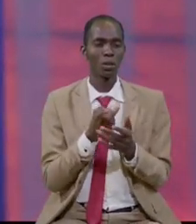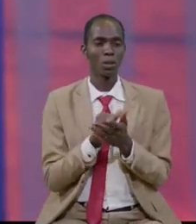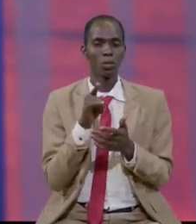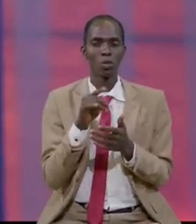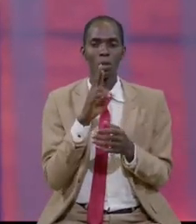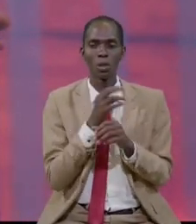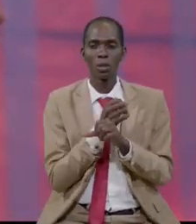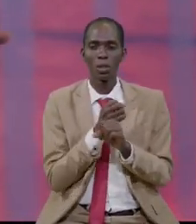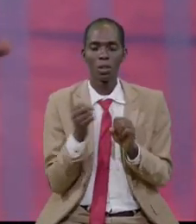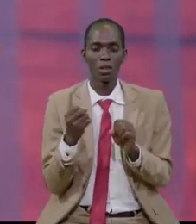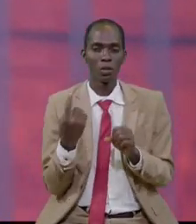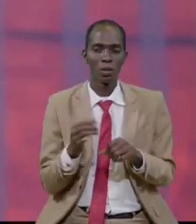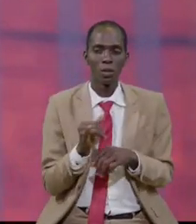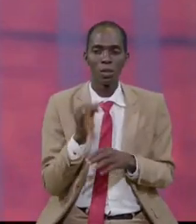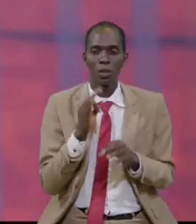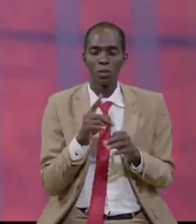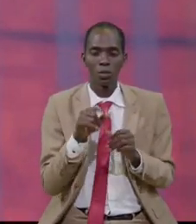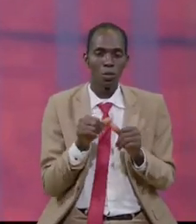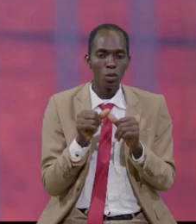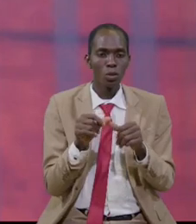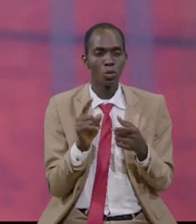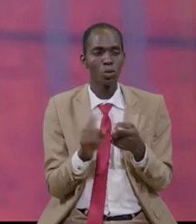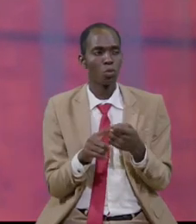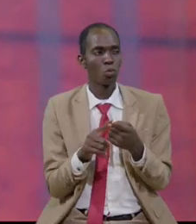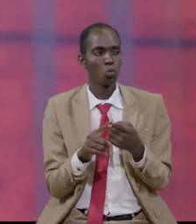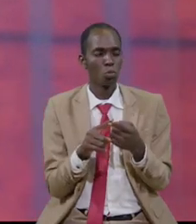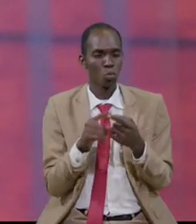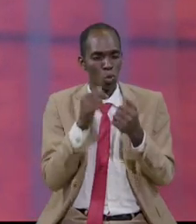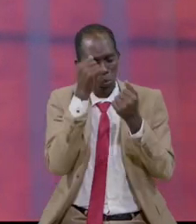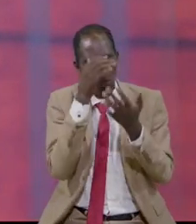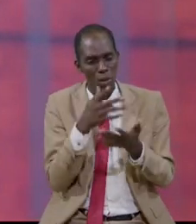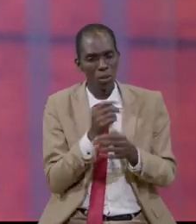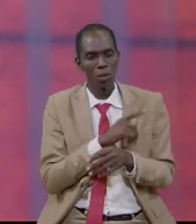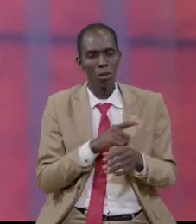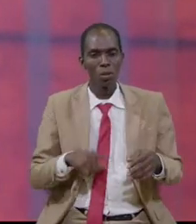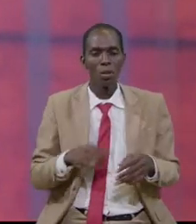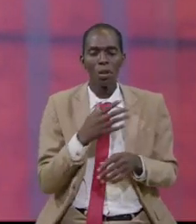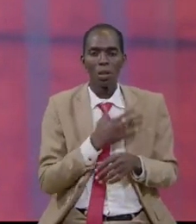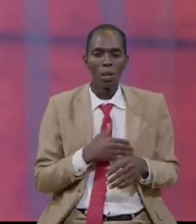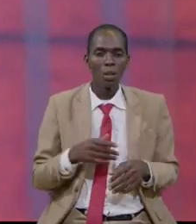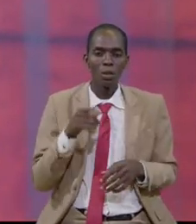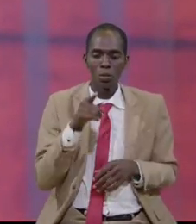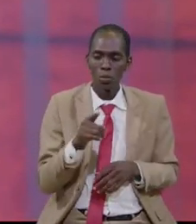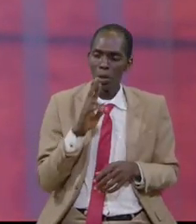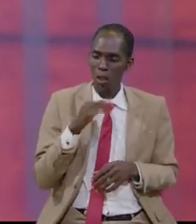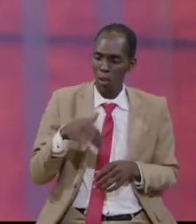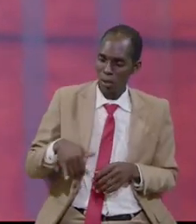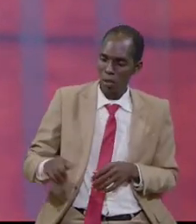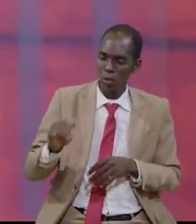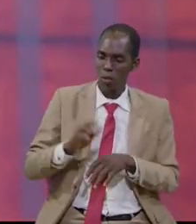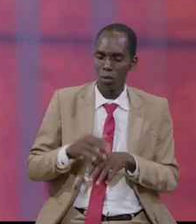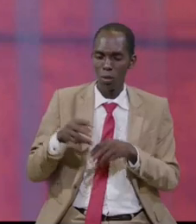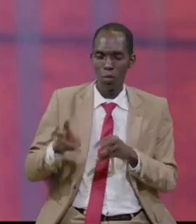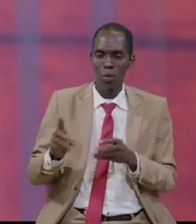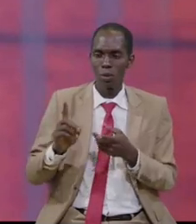toujours, si tu continues à obéir au Seigneur, tu es sauvé pour toujours et tu es sur la voie de Canaan. Si, comme Caleb et